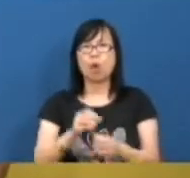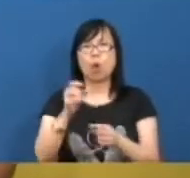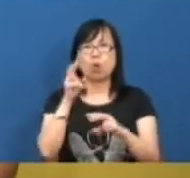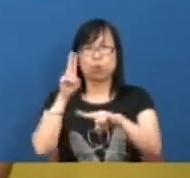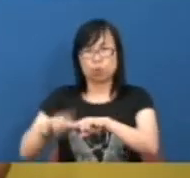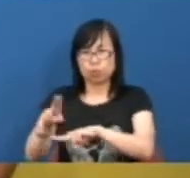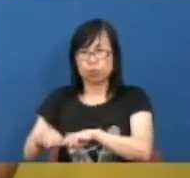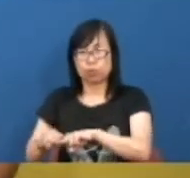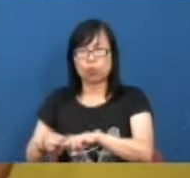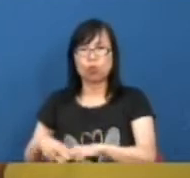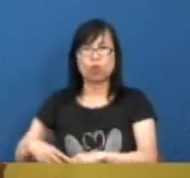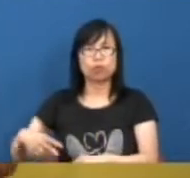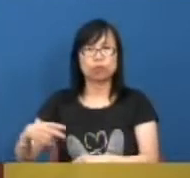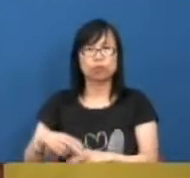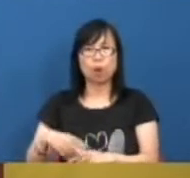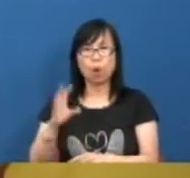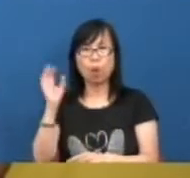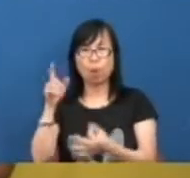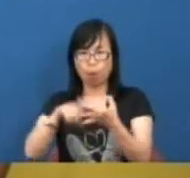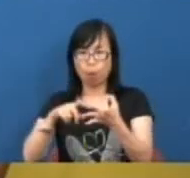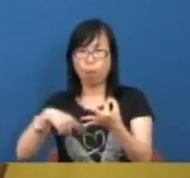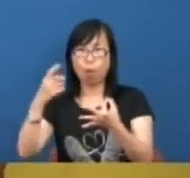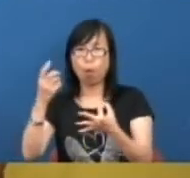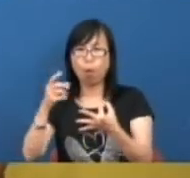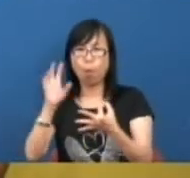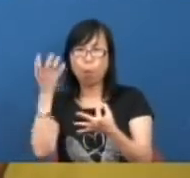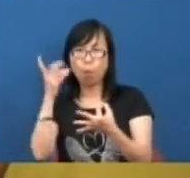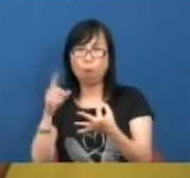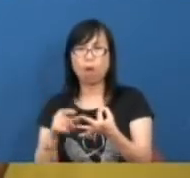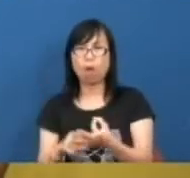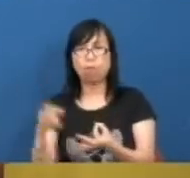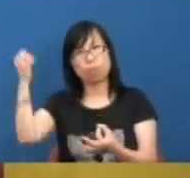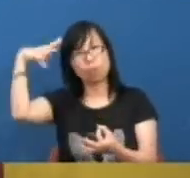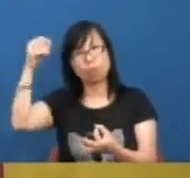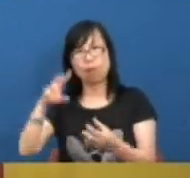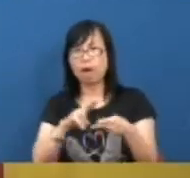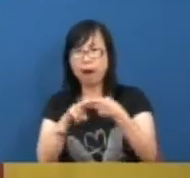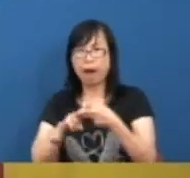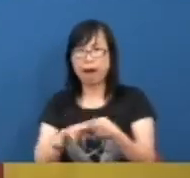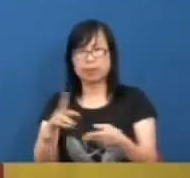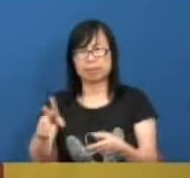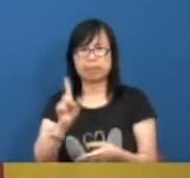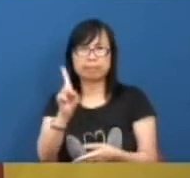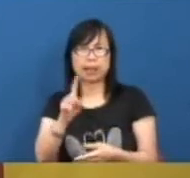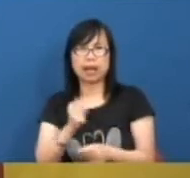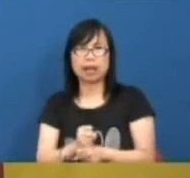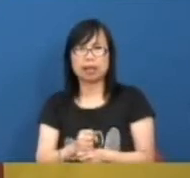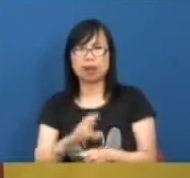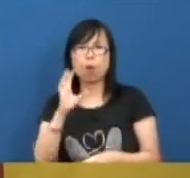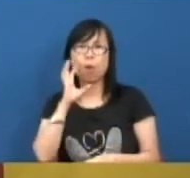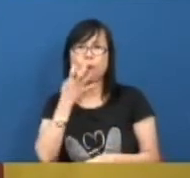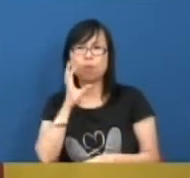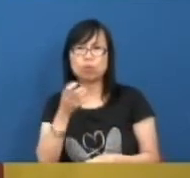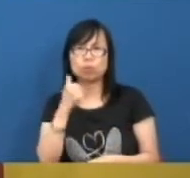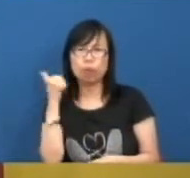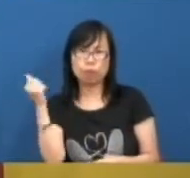國務院港澳辦啊主任黃光亞先生就話啦，點解我哋啲嘢咁慢㗎、澳門啲手腳快好